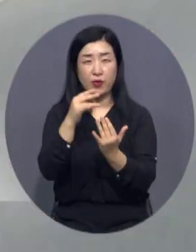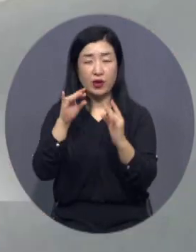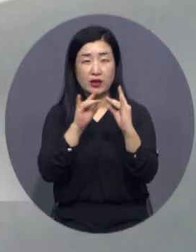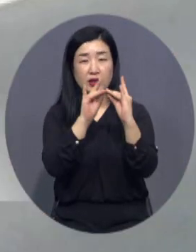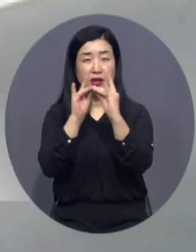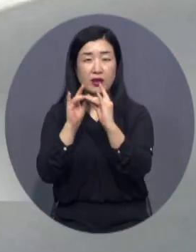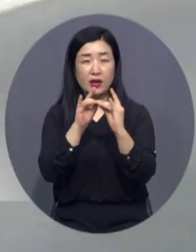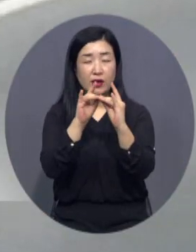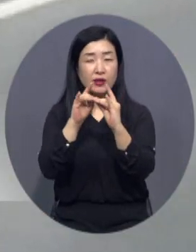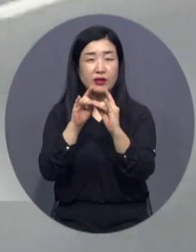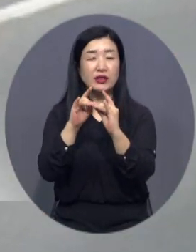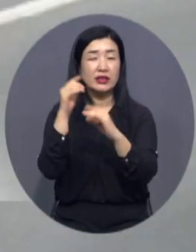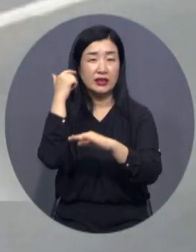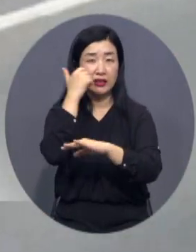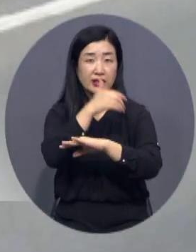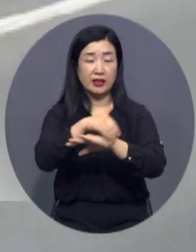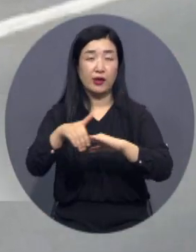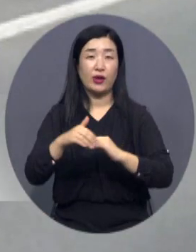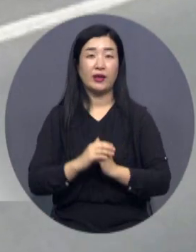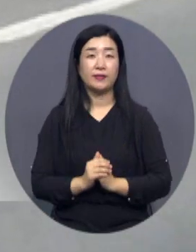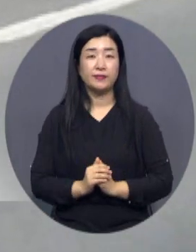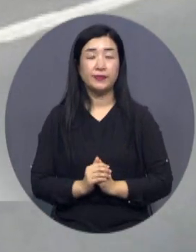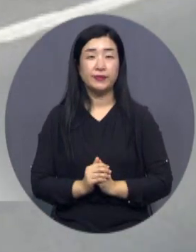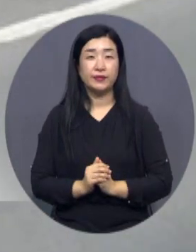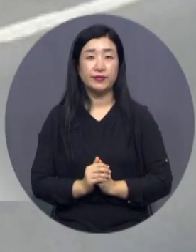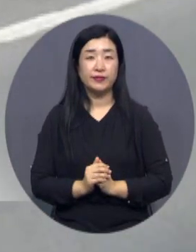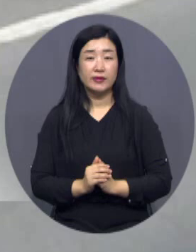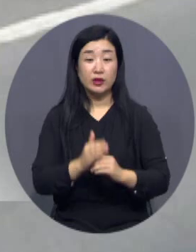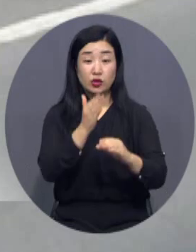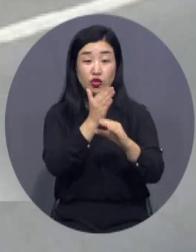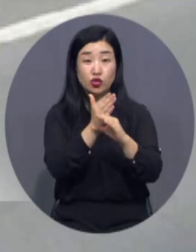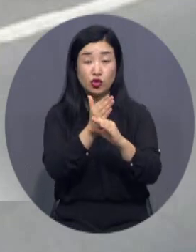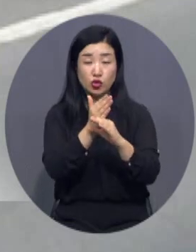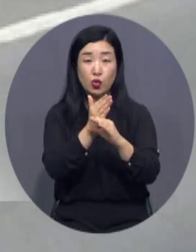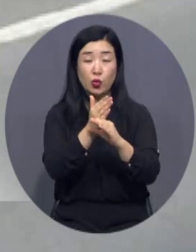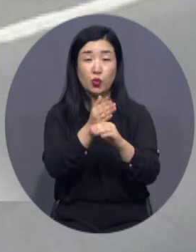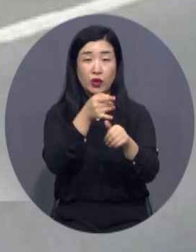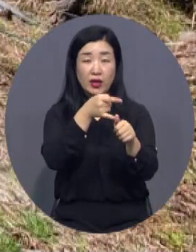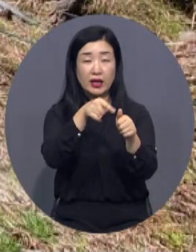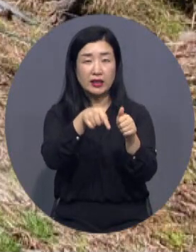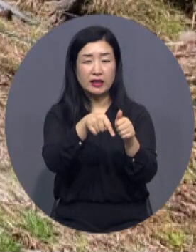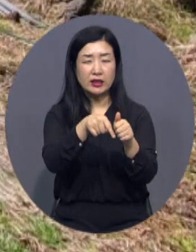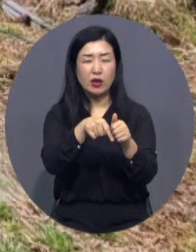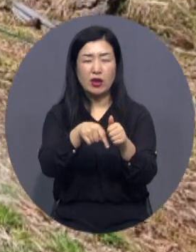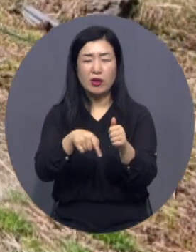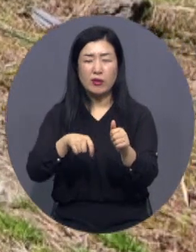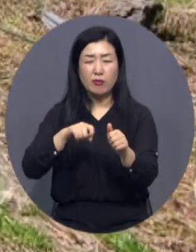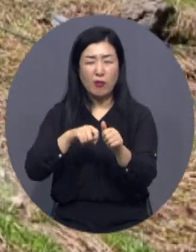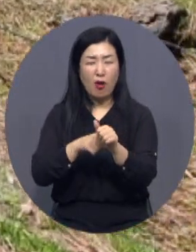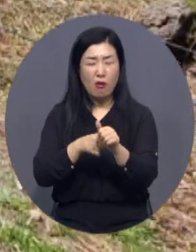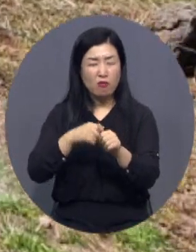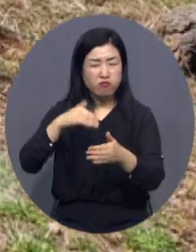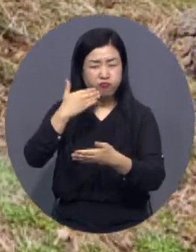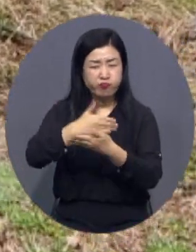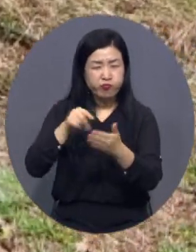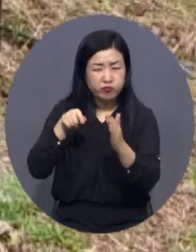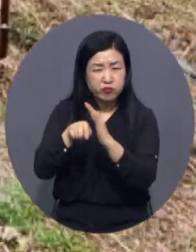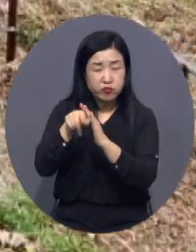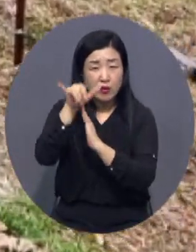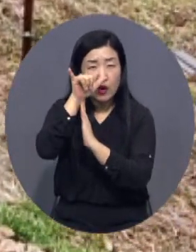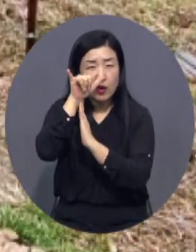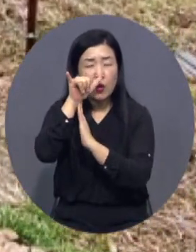활용해 입체적 단속을 실시하기로 했습니다 중점 단속 대상은 무단 출입과 불법 야영